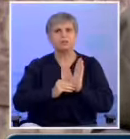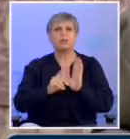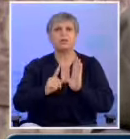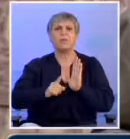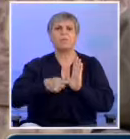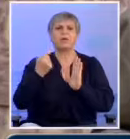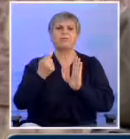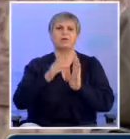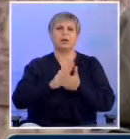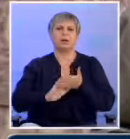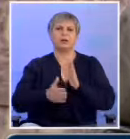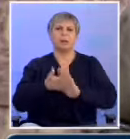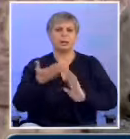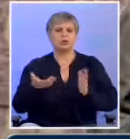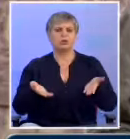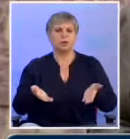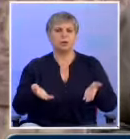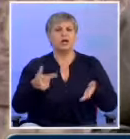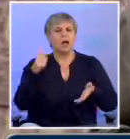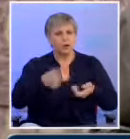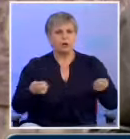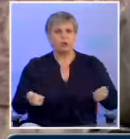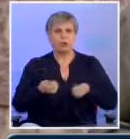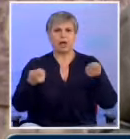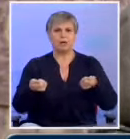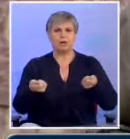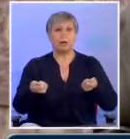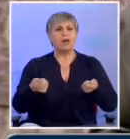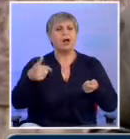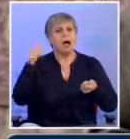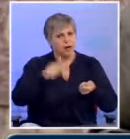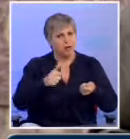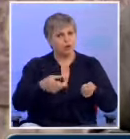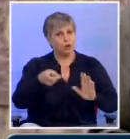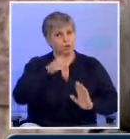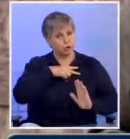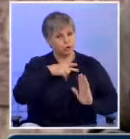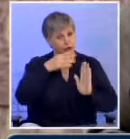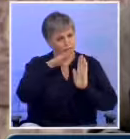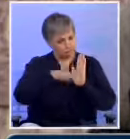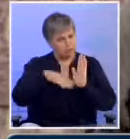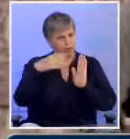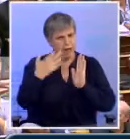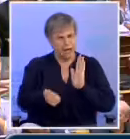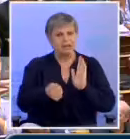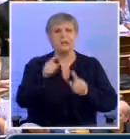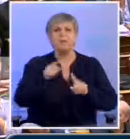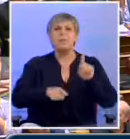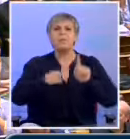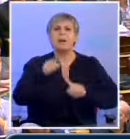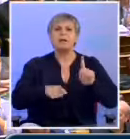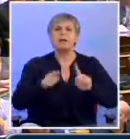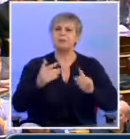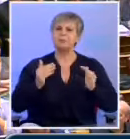ορισμένα νομοθετήματα επειδή πιστεύουμε από τις αρχές ότι είναι σωστά, έστω και αν υπάρχουν κάποιες επιφυλάξεις και κάποιες ρυθμίσεις τους, όπως αυτό